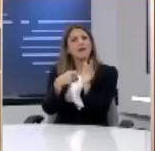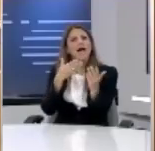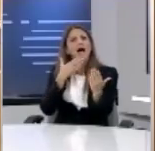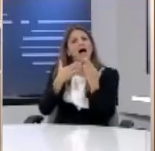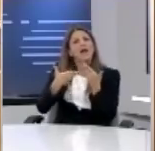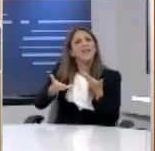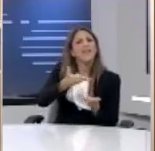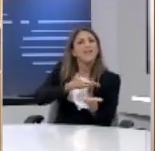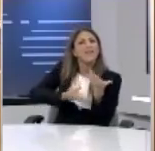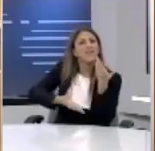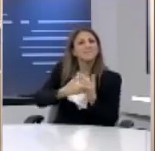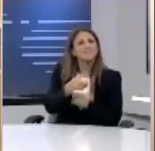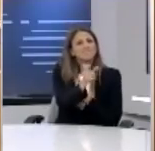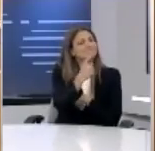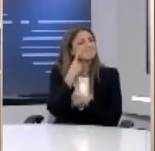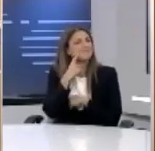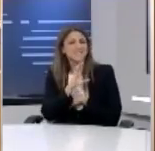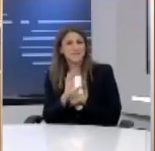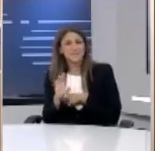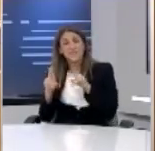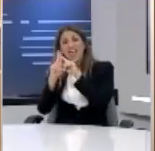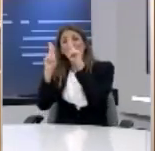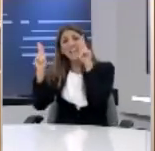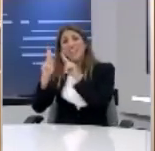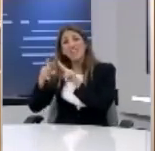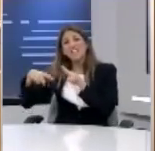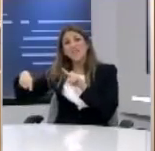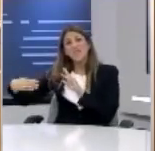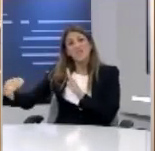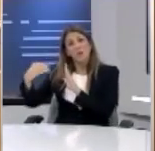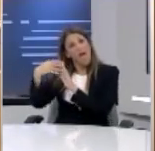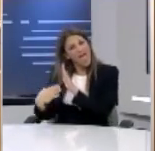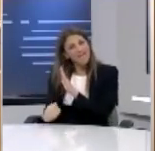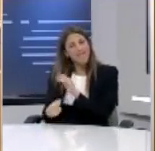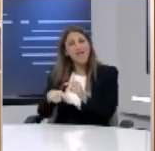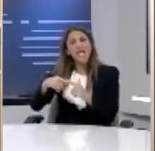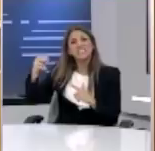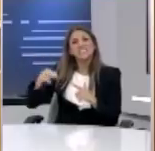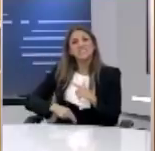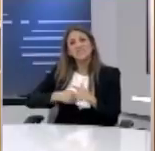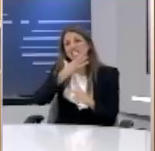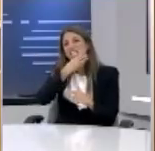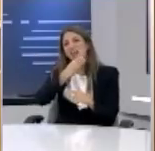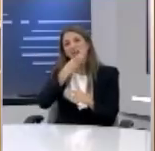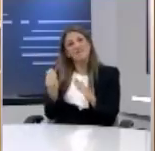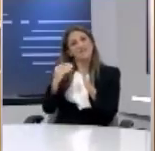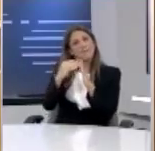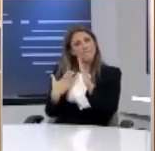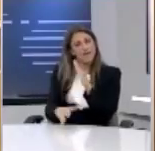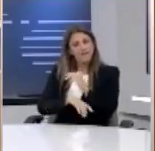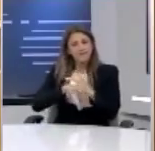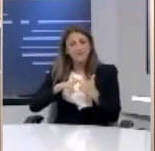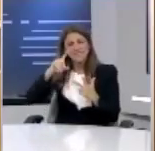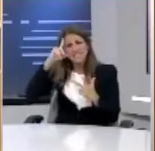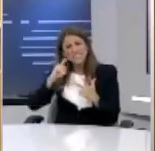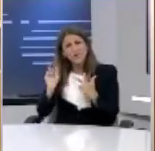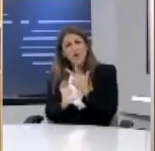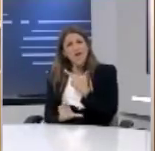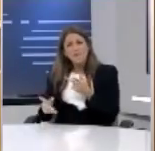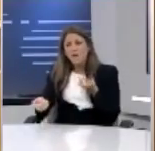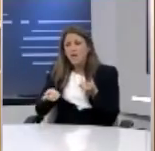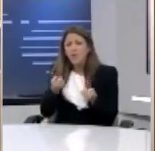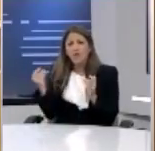Δίκαιο. Τις γνωρίζει η Σύμβαση της Γενέβης. Τις γνωρίζουν οι ευρωπαϊκές οδηγίες. Και